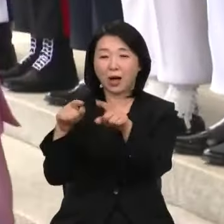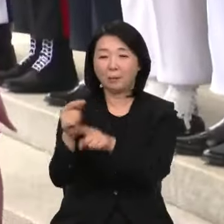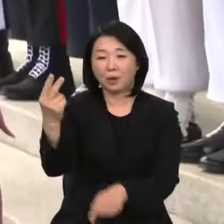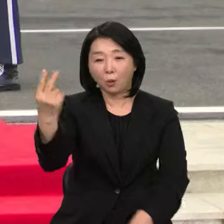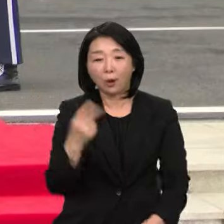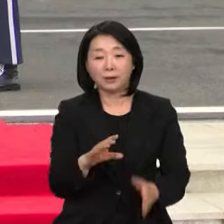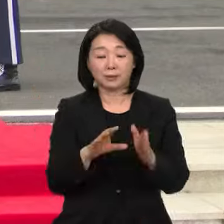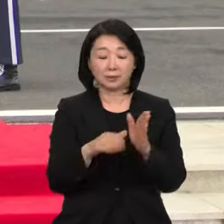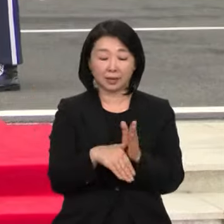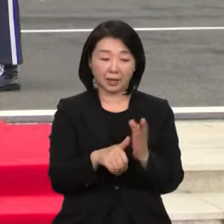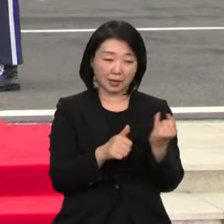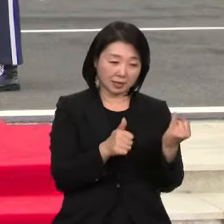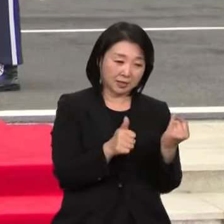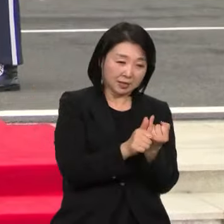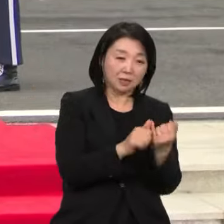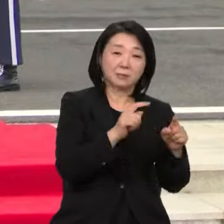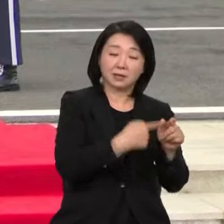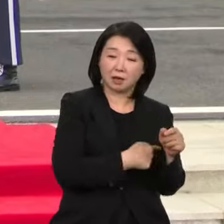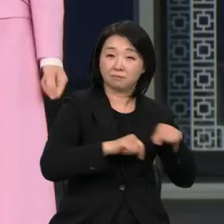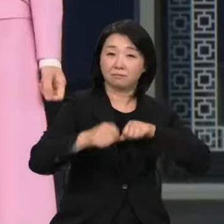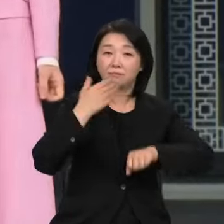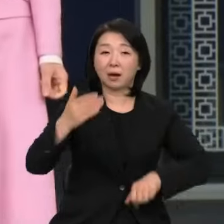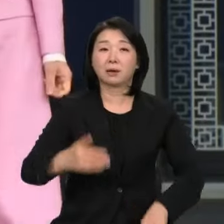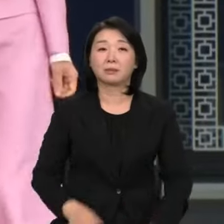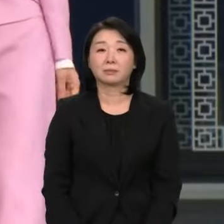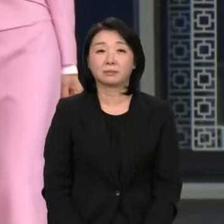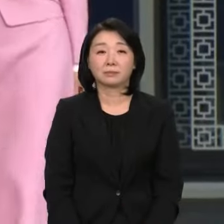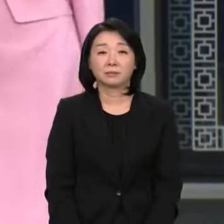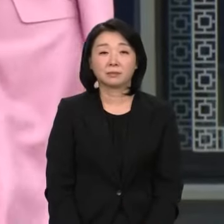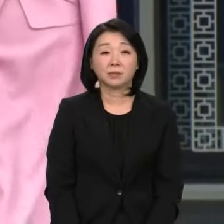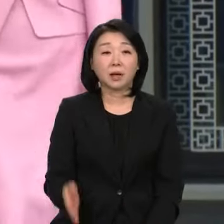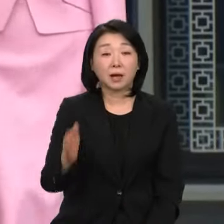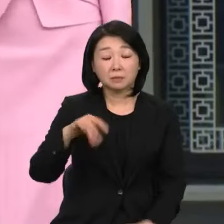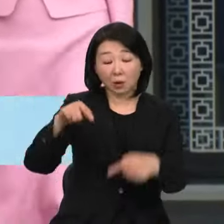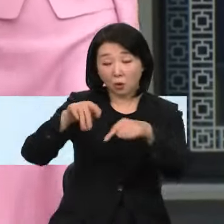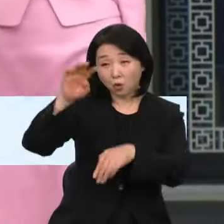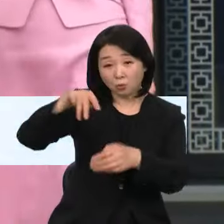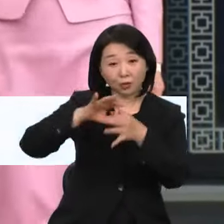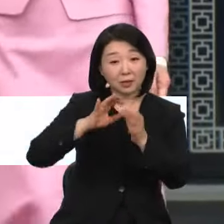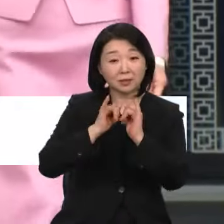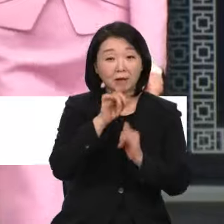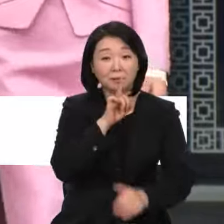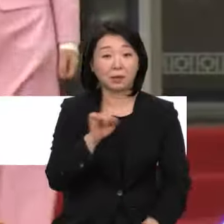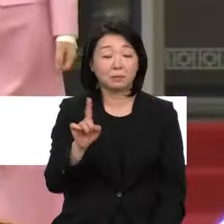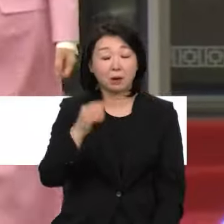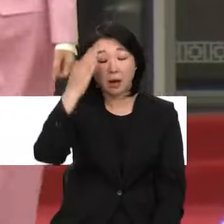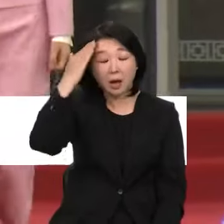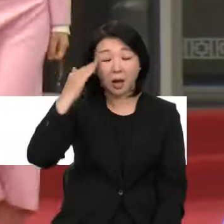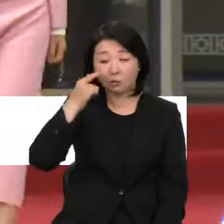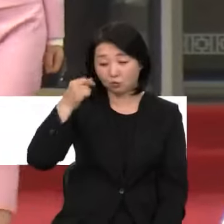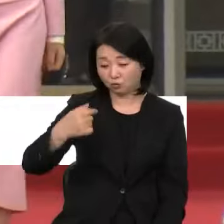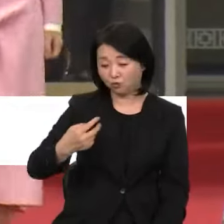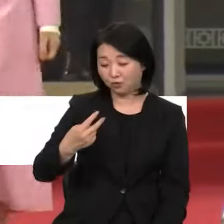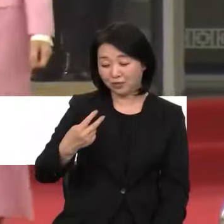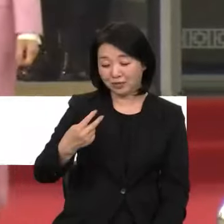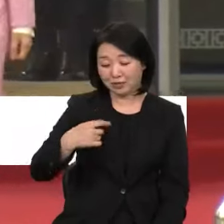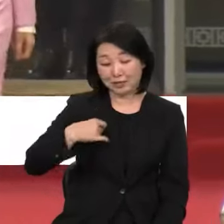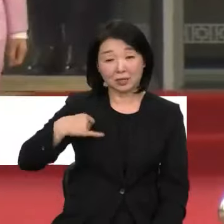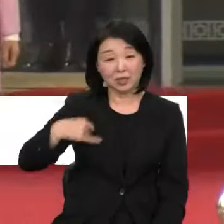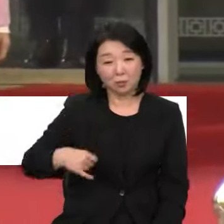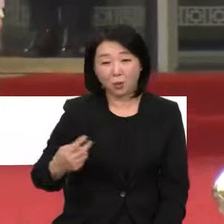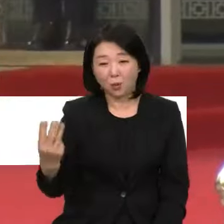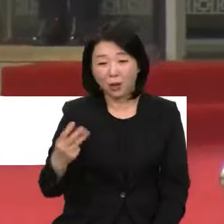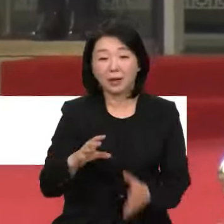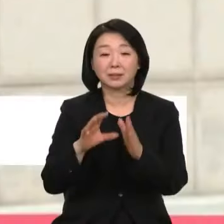김 여사의 등장은 자연스러울 수 있습니다. 다만 외교부 관계자는 한중일 정상회의 일정과 세부